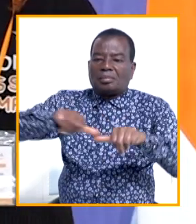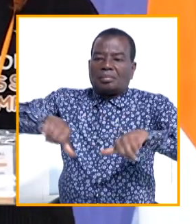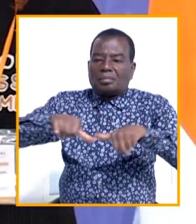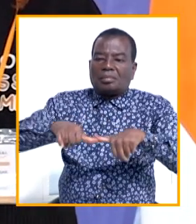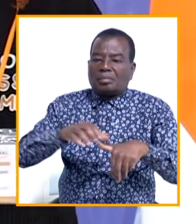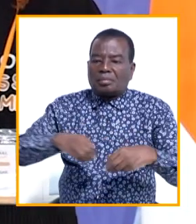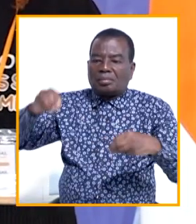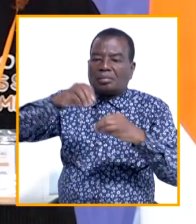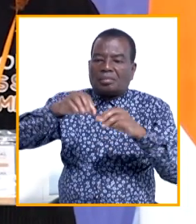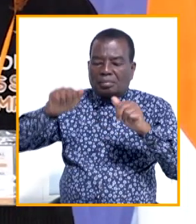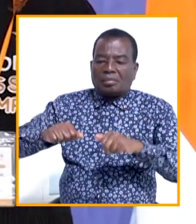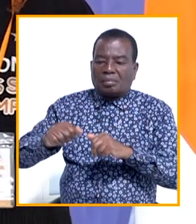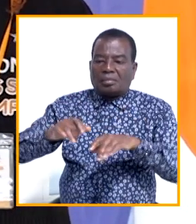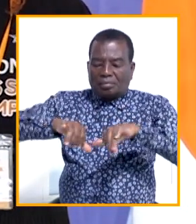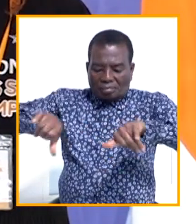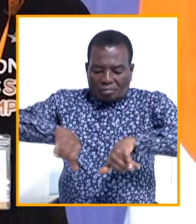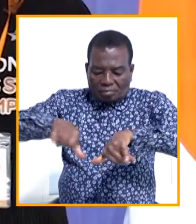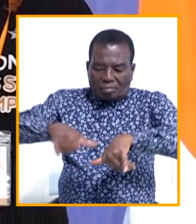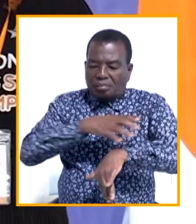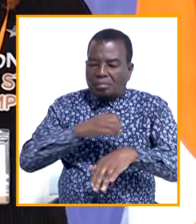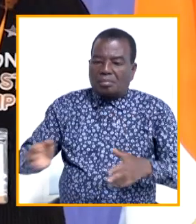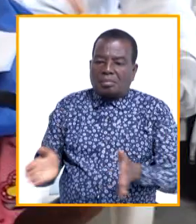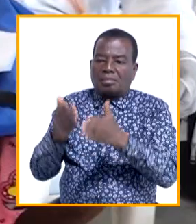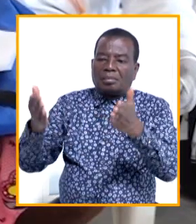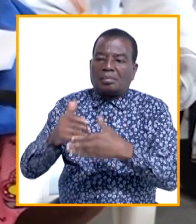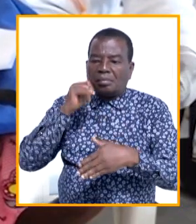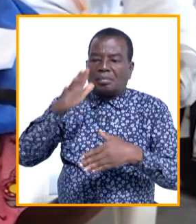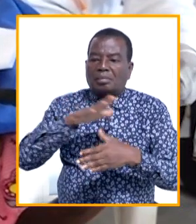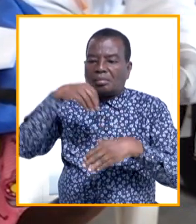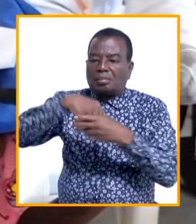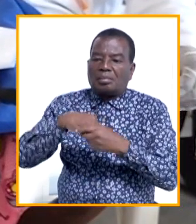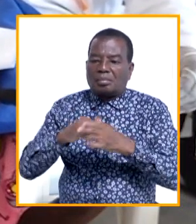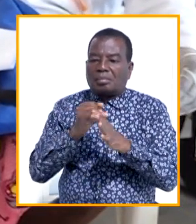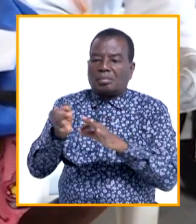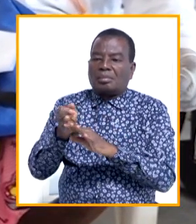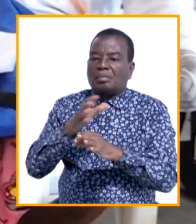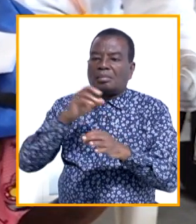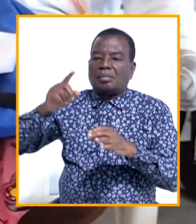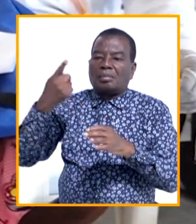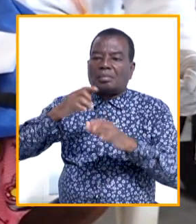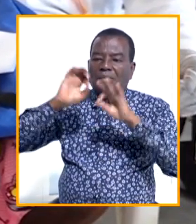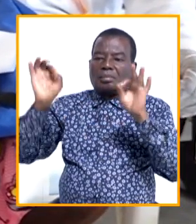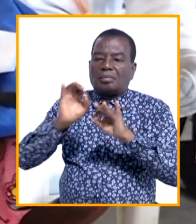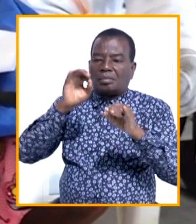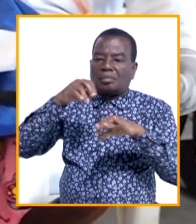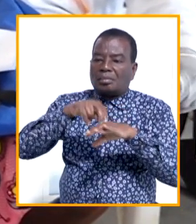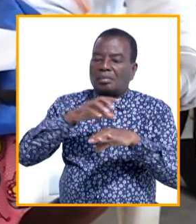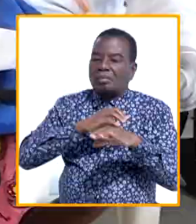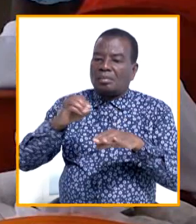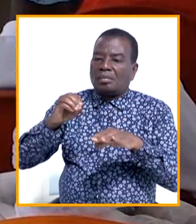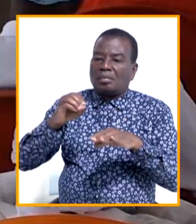compétences scientifiques et encourager les filles à envisager des carrières dans les team cette première édition du K steam du